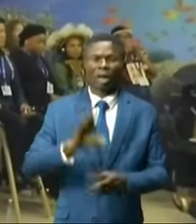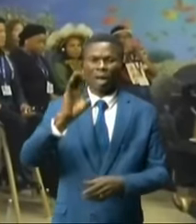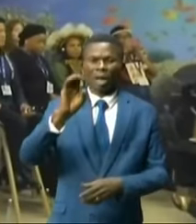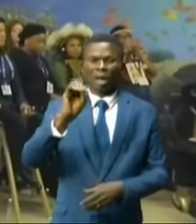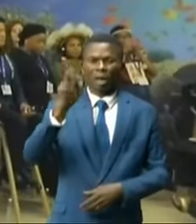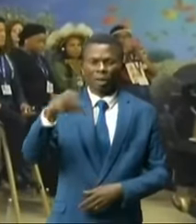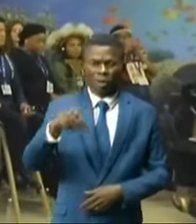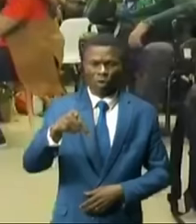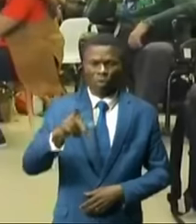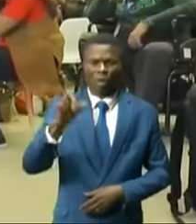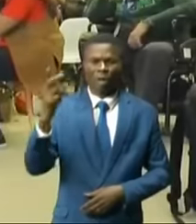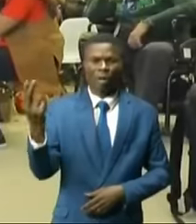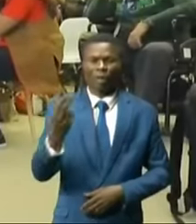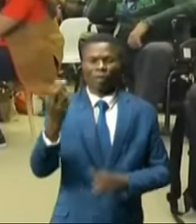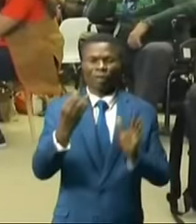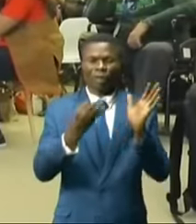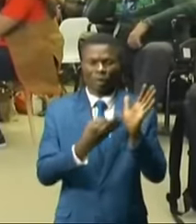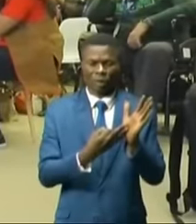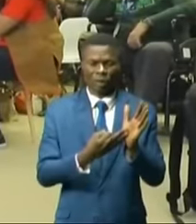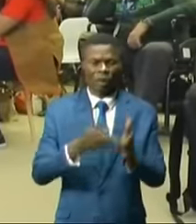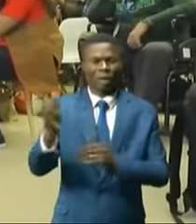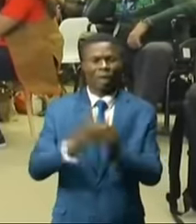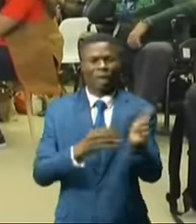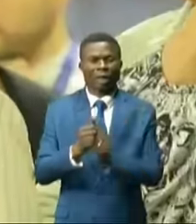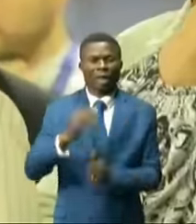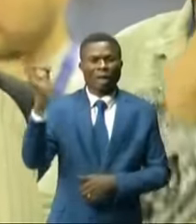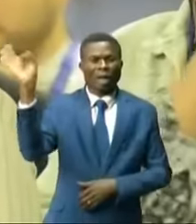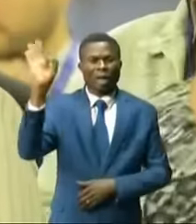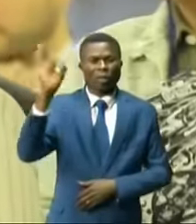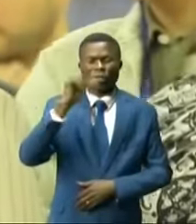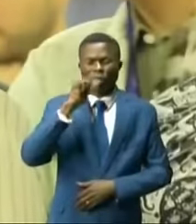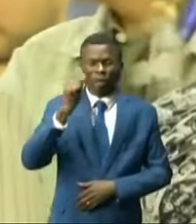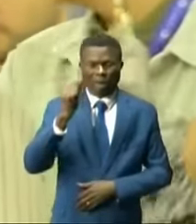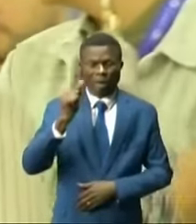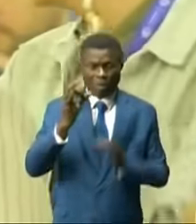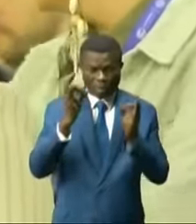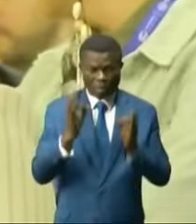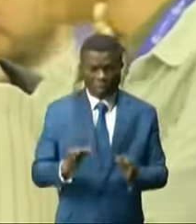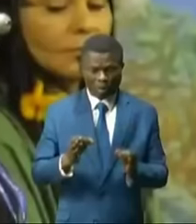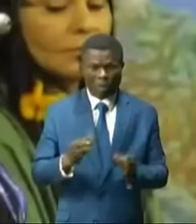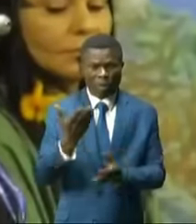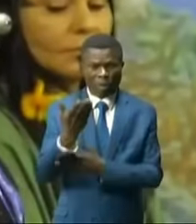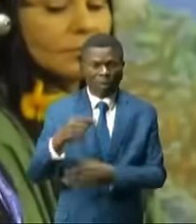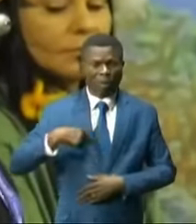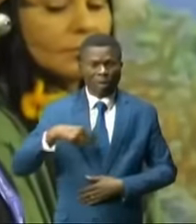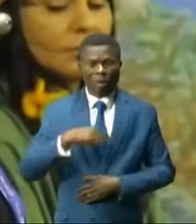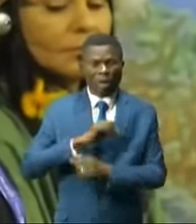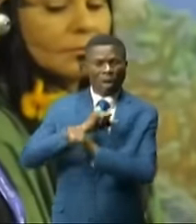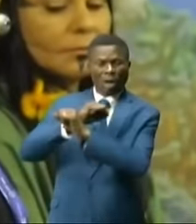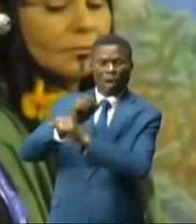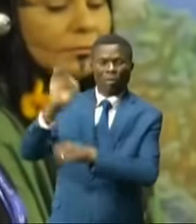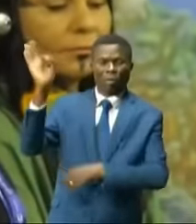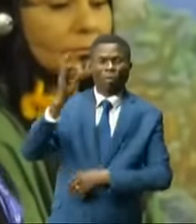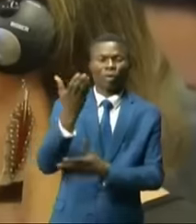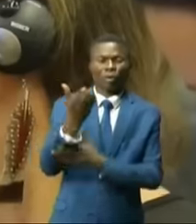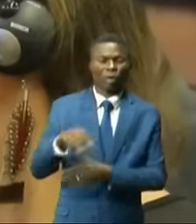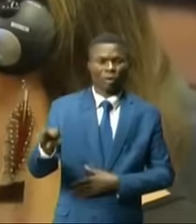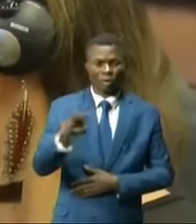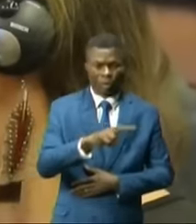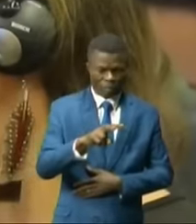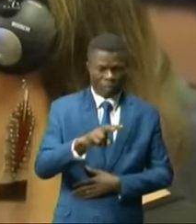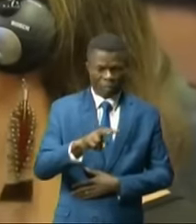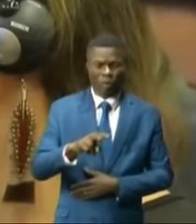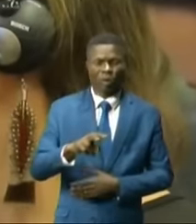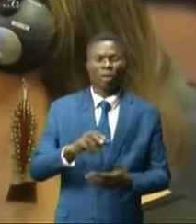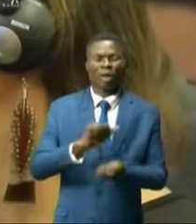Les forêts nous appartiennent, nous ne détruisons pas les forêts, mais c'est notre mode de vie. Alors s'il nous est demandé de préserver la forêt, on demande juste